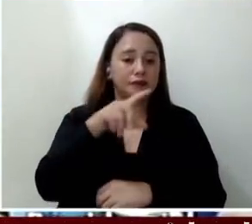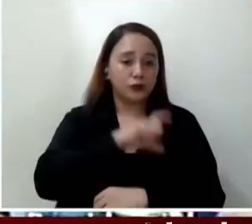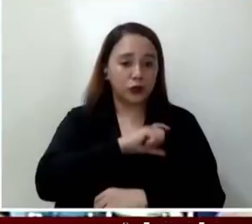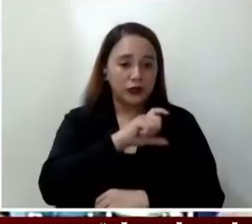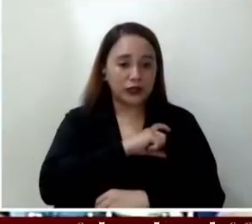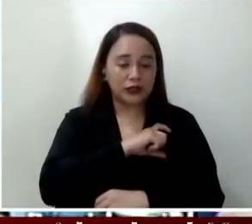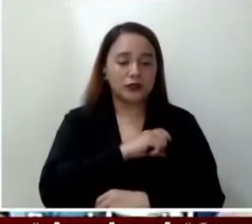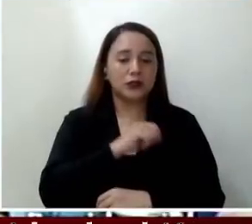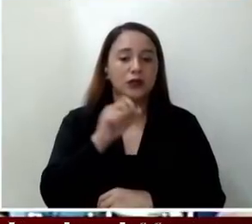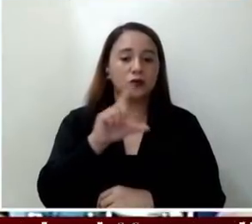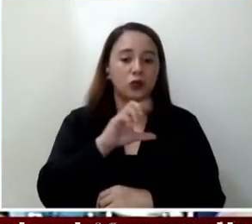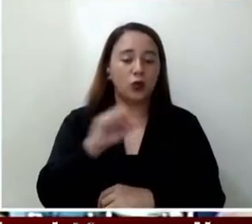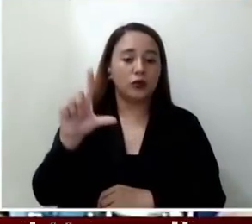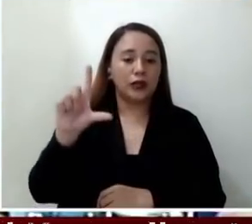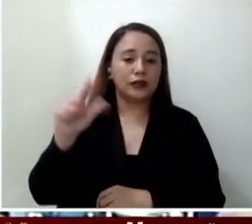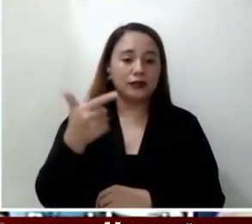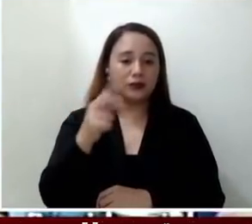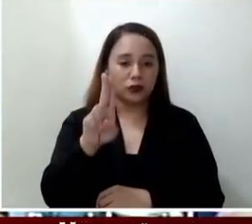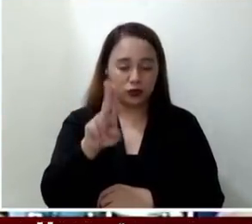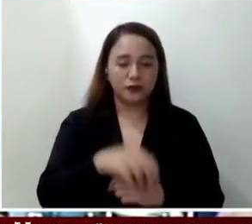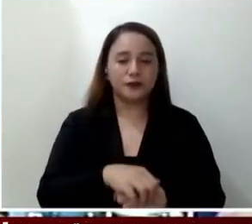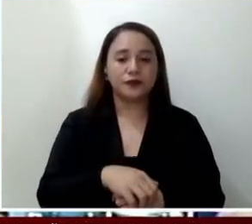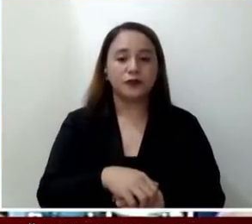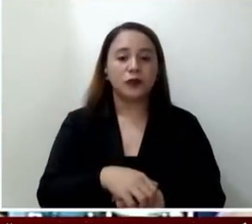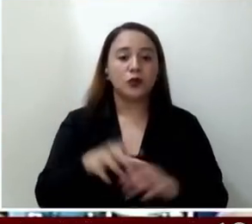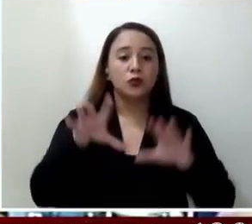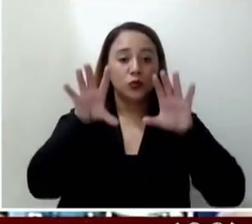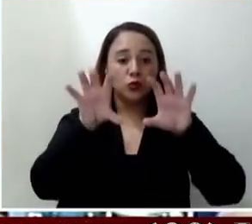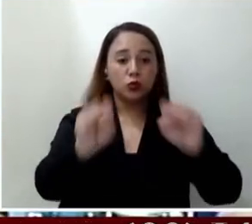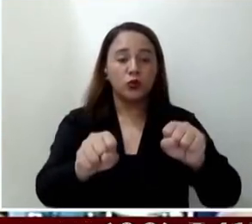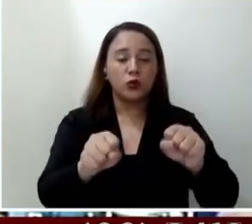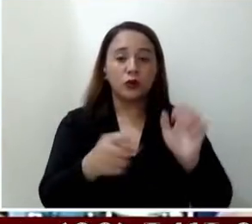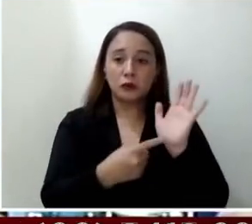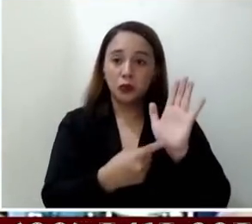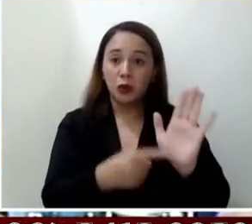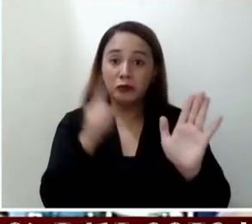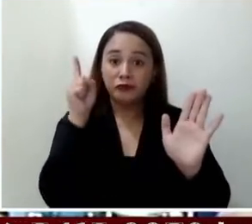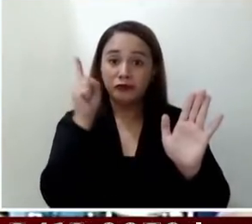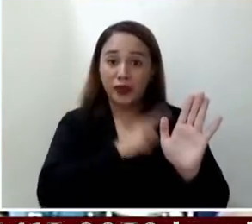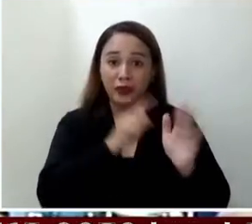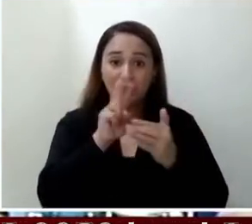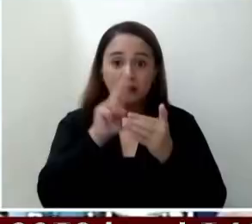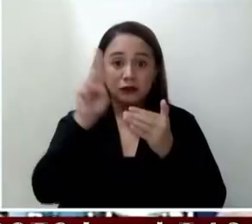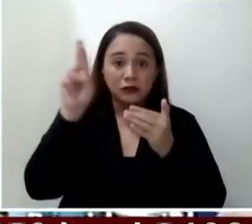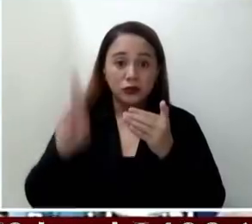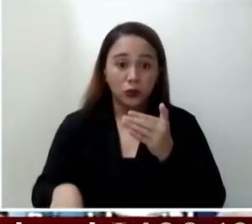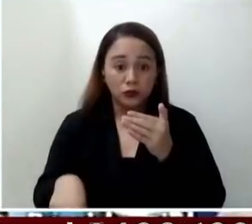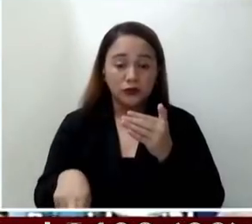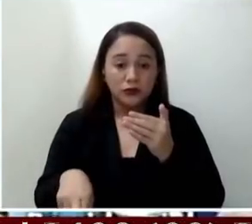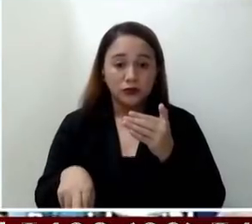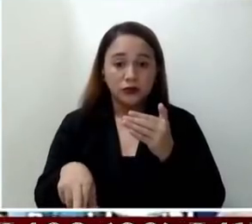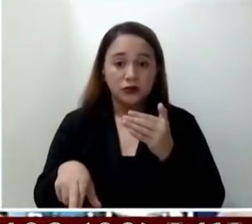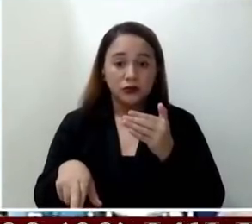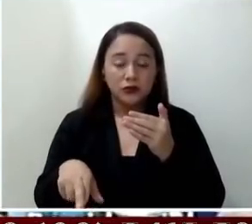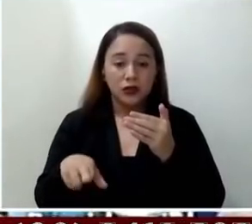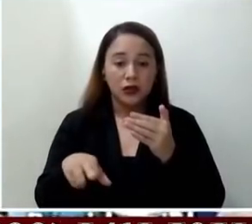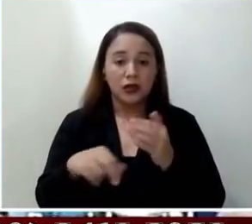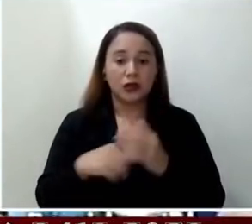local government to arrest those presenting fake tests and